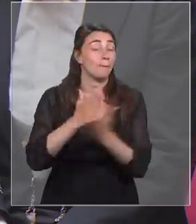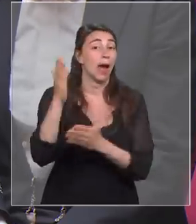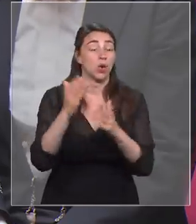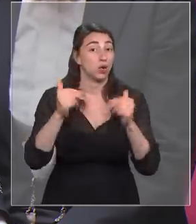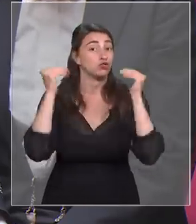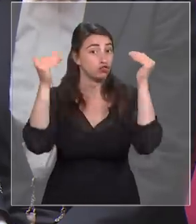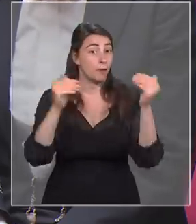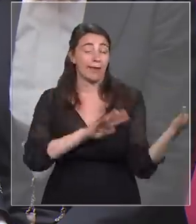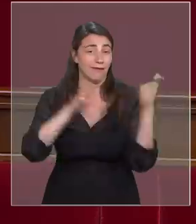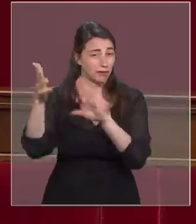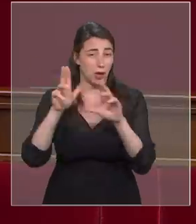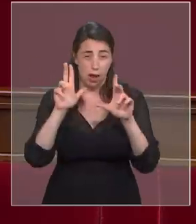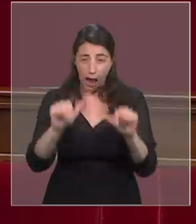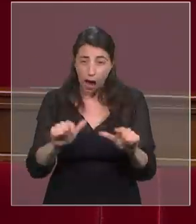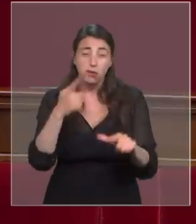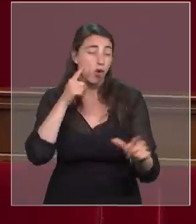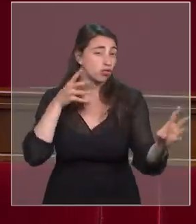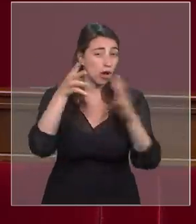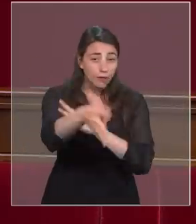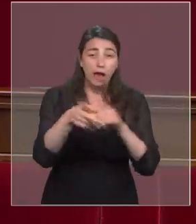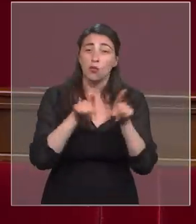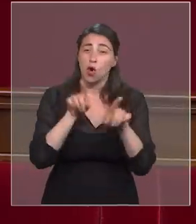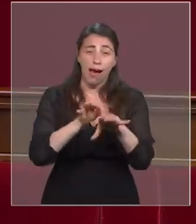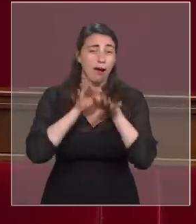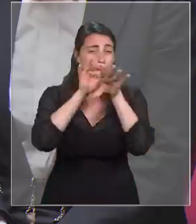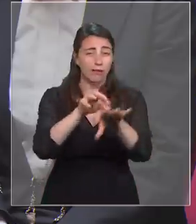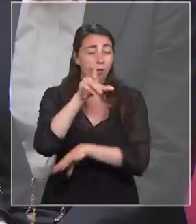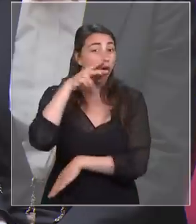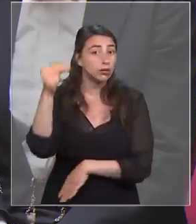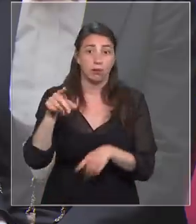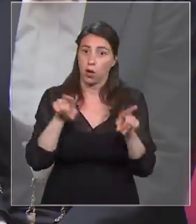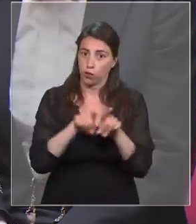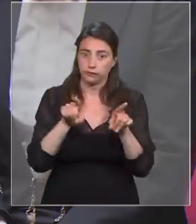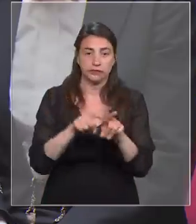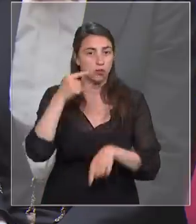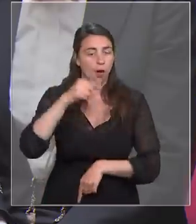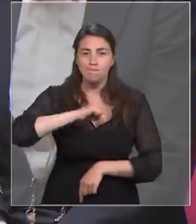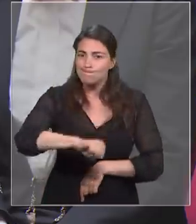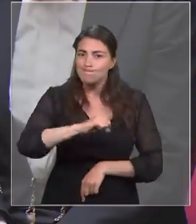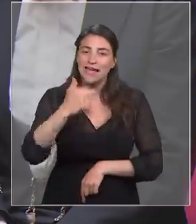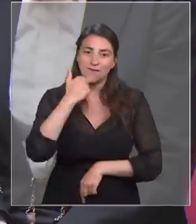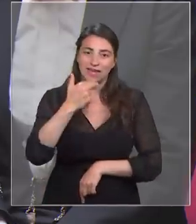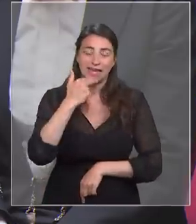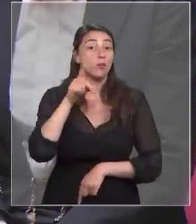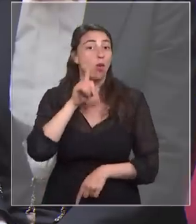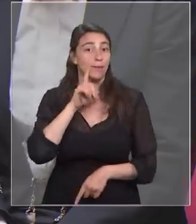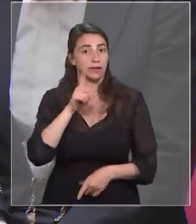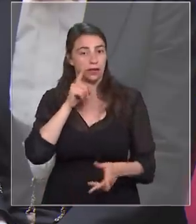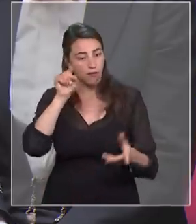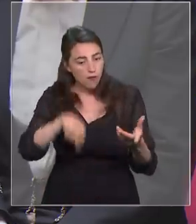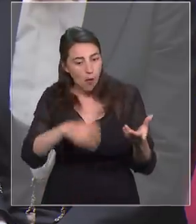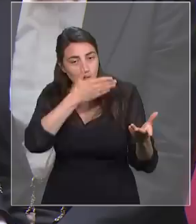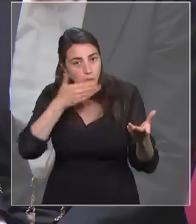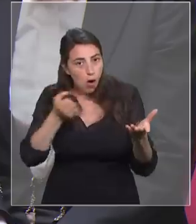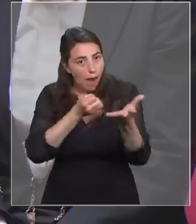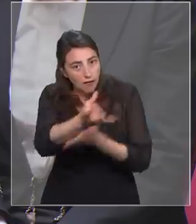sur l'accompagnement humain, mais aussi sur l'efficacité. Car pour nous, il s'agit de mieux informer, de mieux conseiller